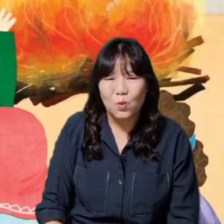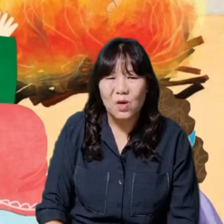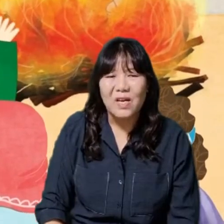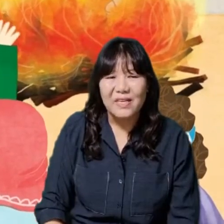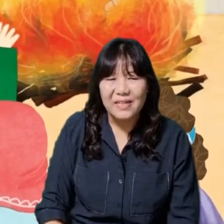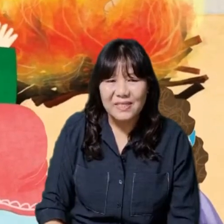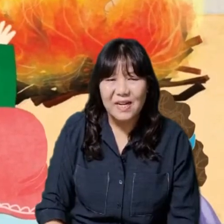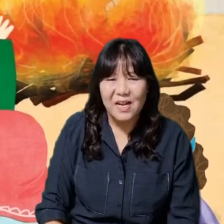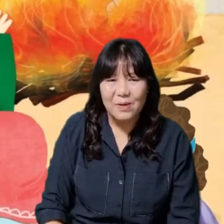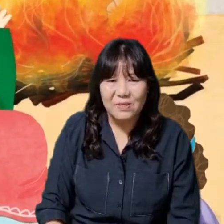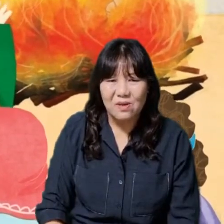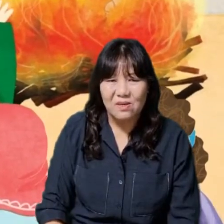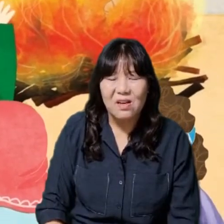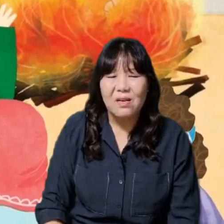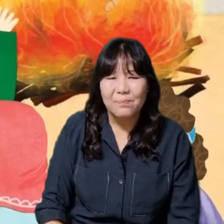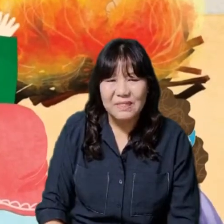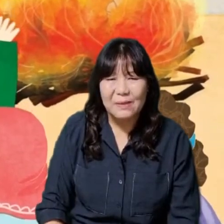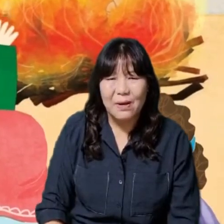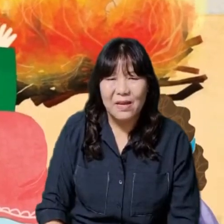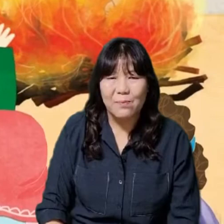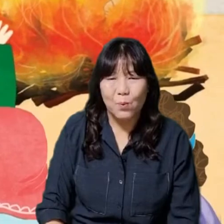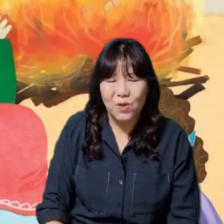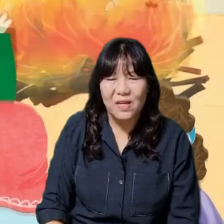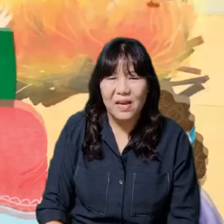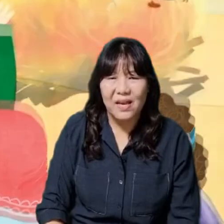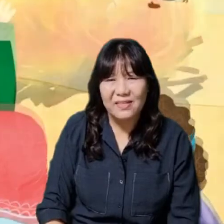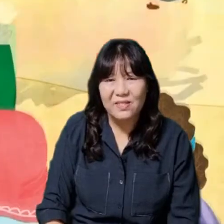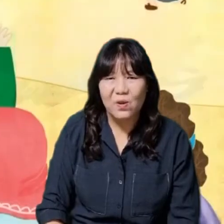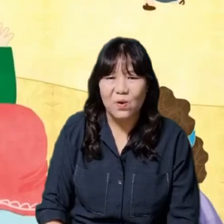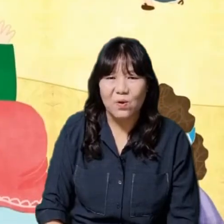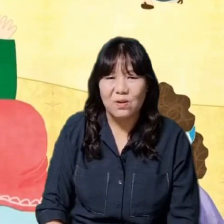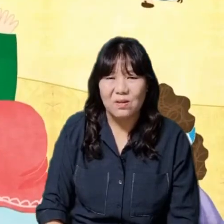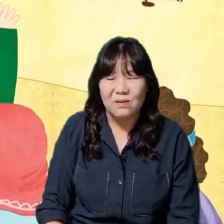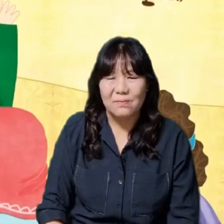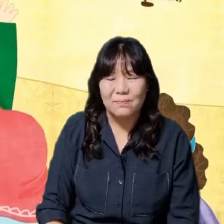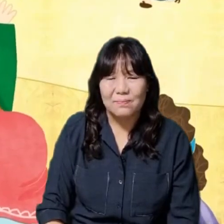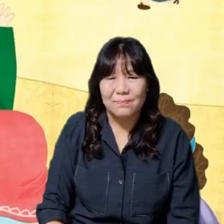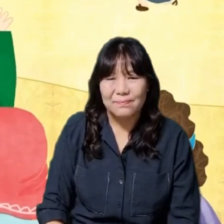모두 이스라엘 백성을 미스바에 모이게 했어요.